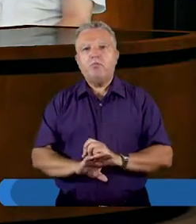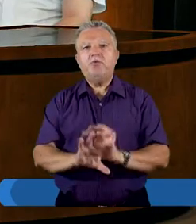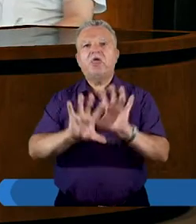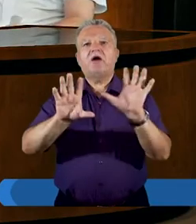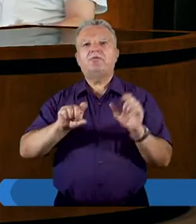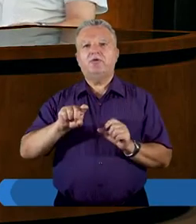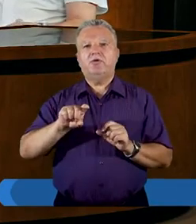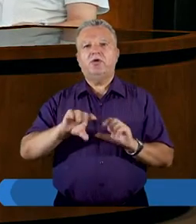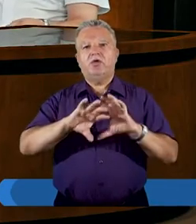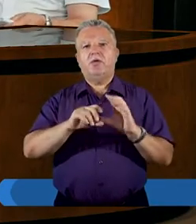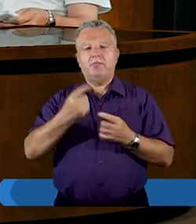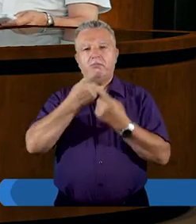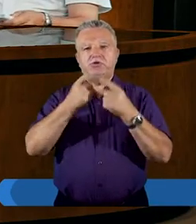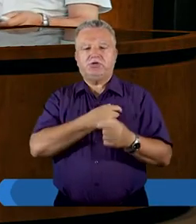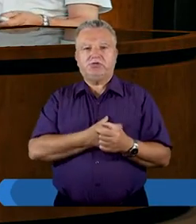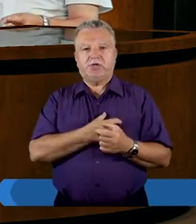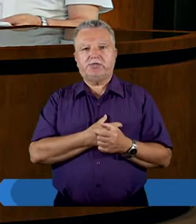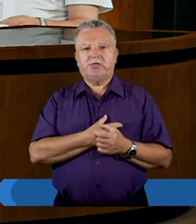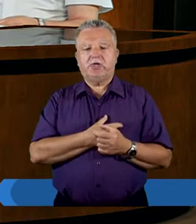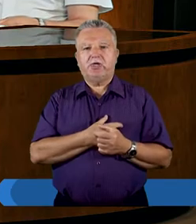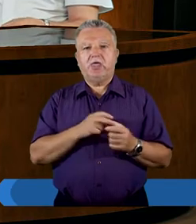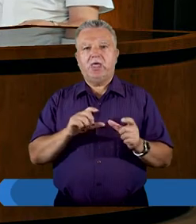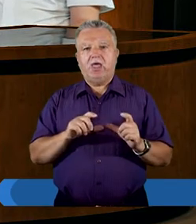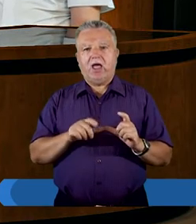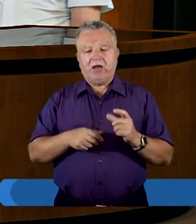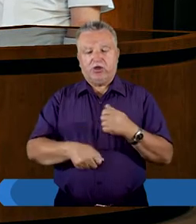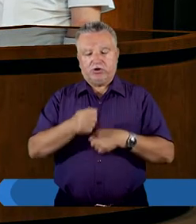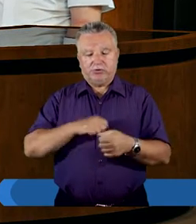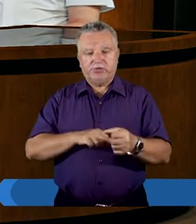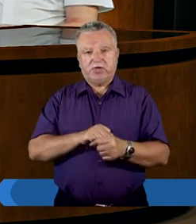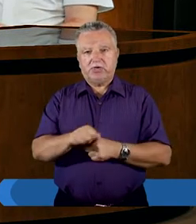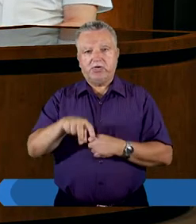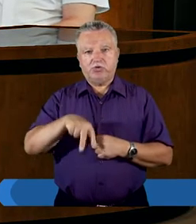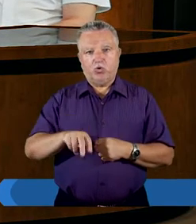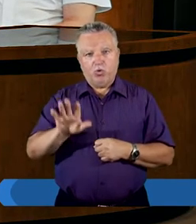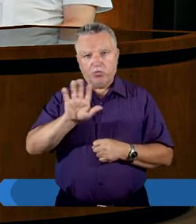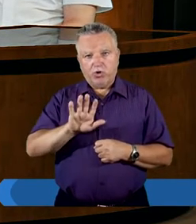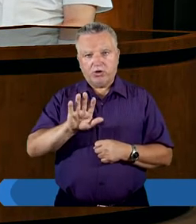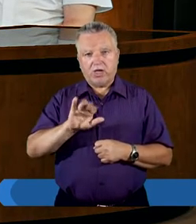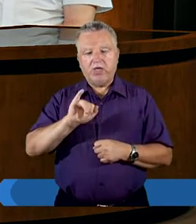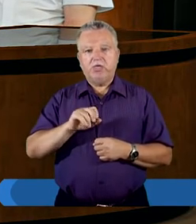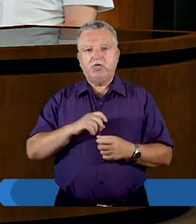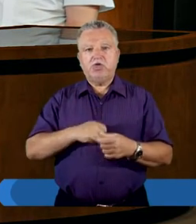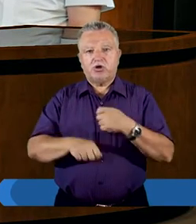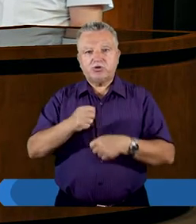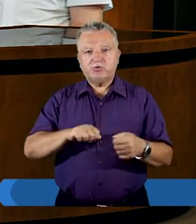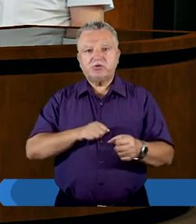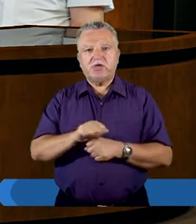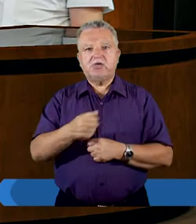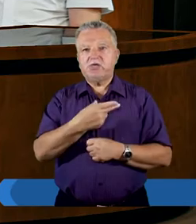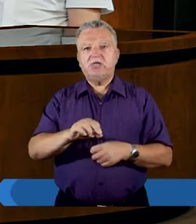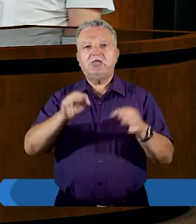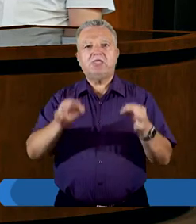Objawi zamysły serc. A więc zobaczcie, rzeczywiście rozwiązanie jest u Boga i rozwiązanie jest nie